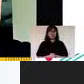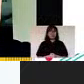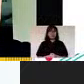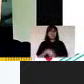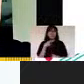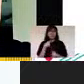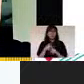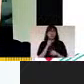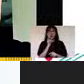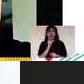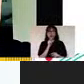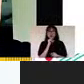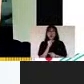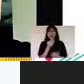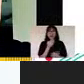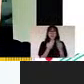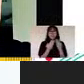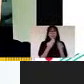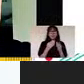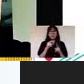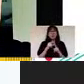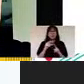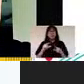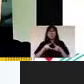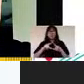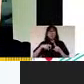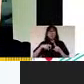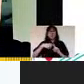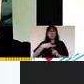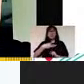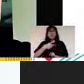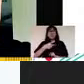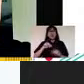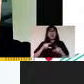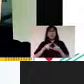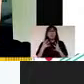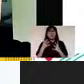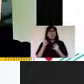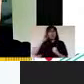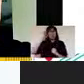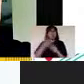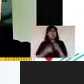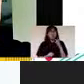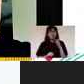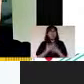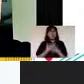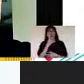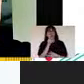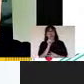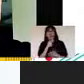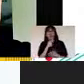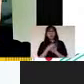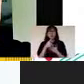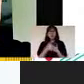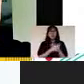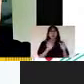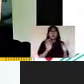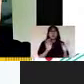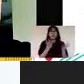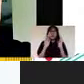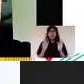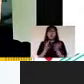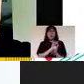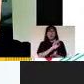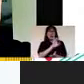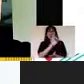prakerja dan mudah-mudahan platform ini bisa dikembangkan untuk keperluan program-program pembangunan lainnya. Lalu kemudian